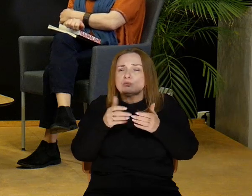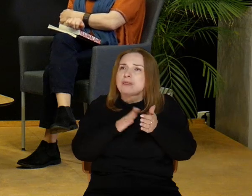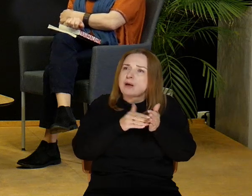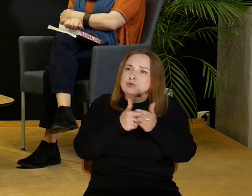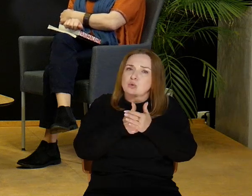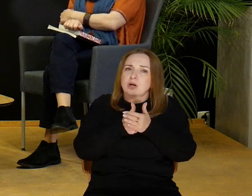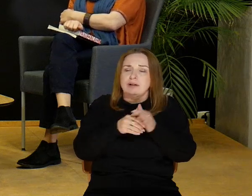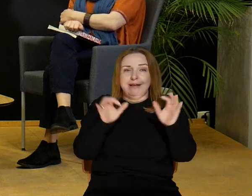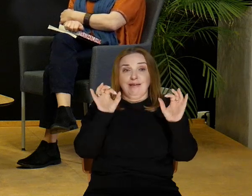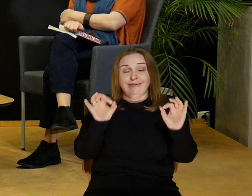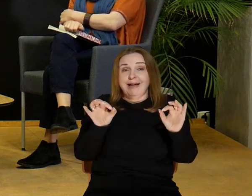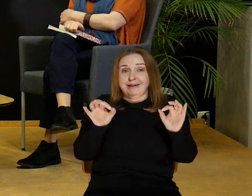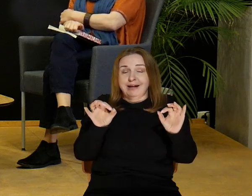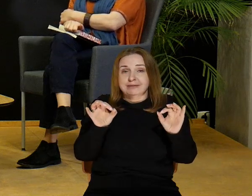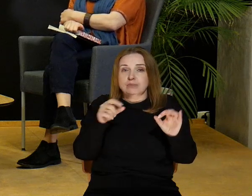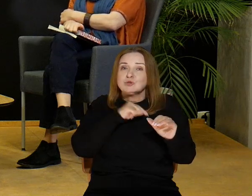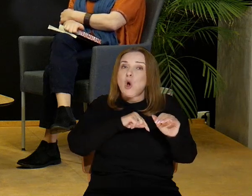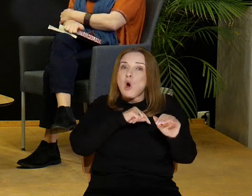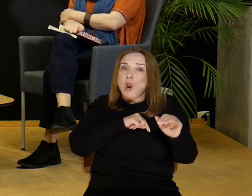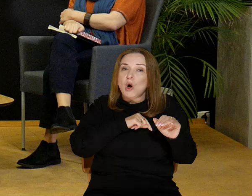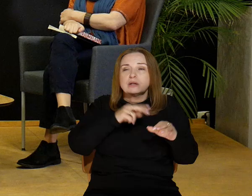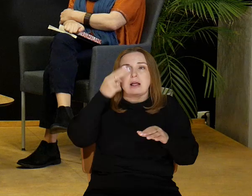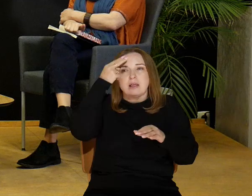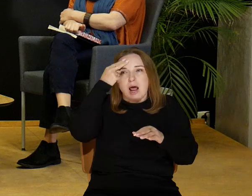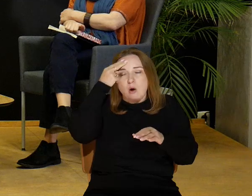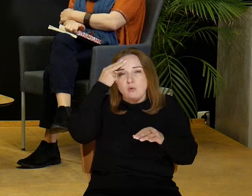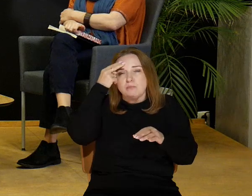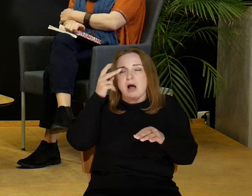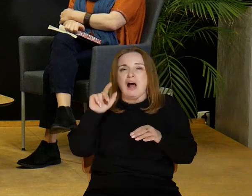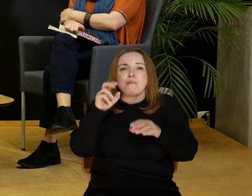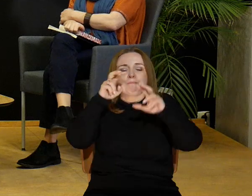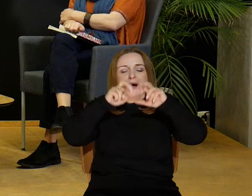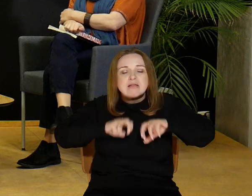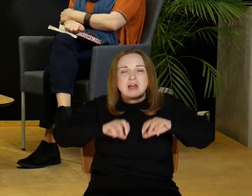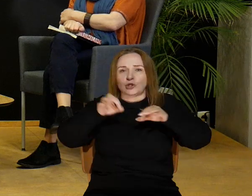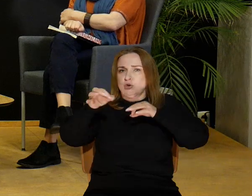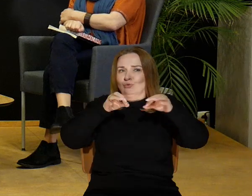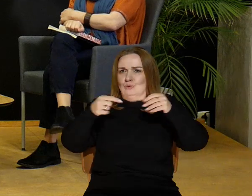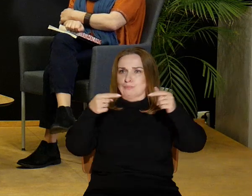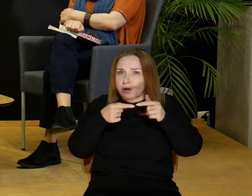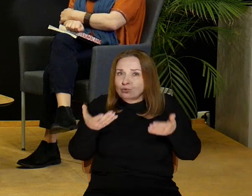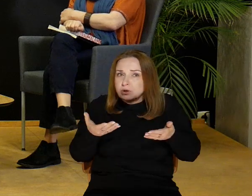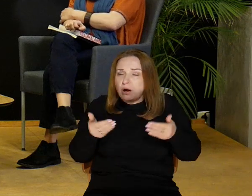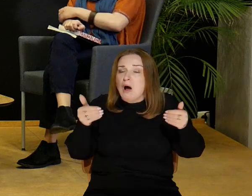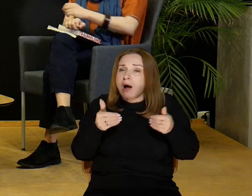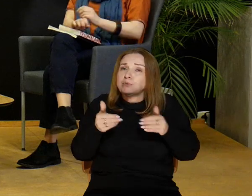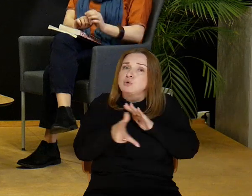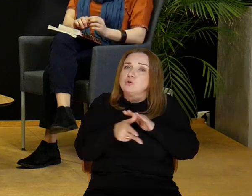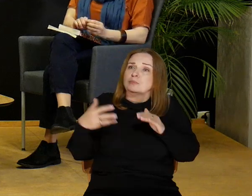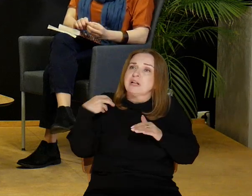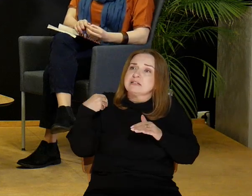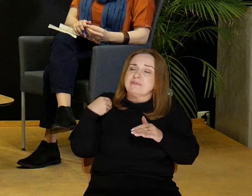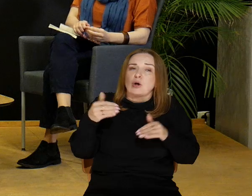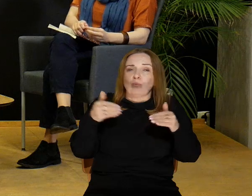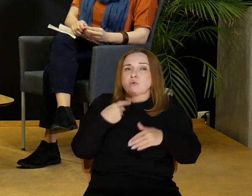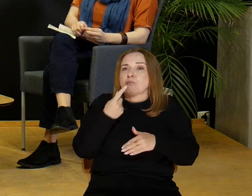przykładanie współczesnych pojęć psychologicznych do badania historii, czy moglibyśmy na przykład w XVIII wieku mówić o traumie